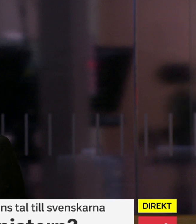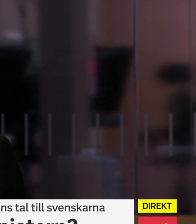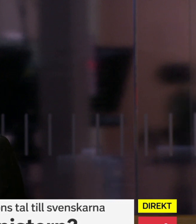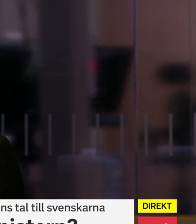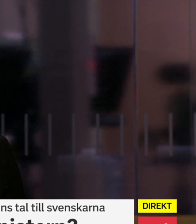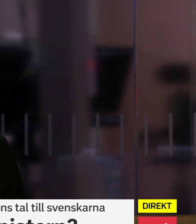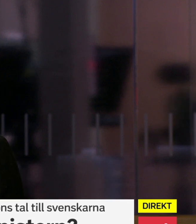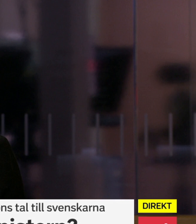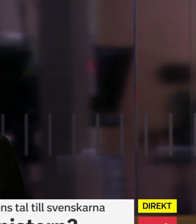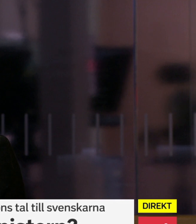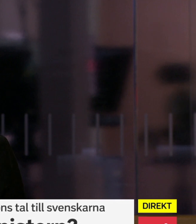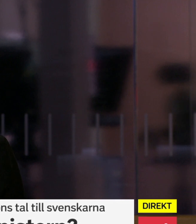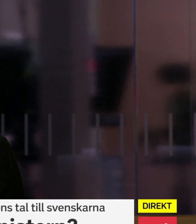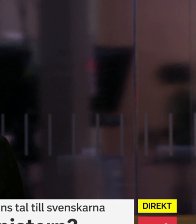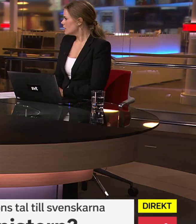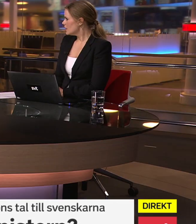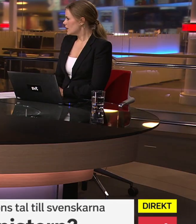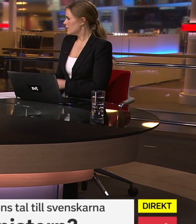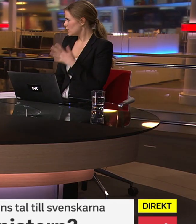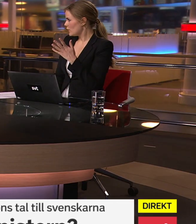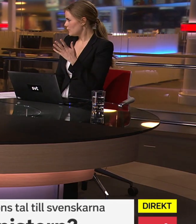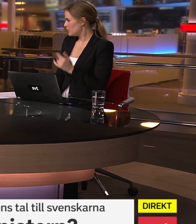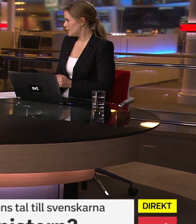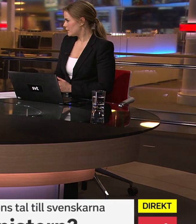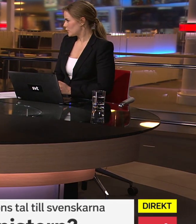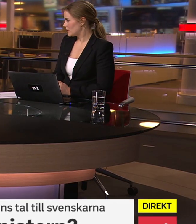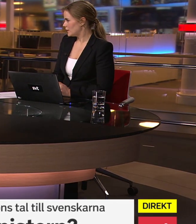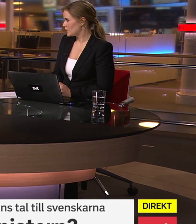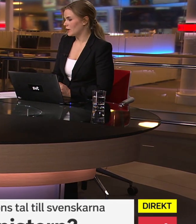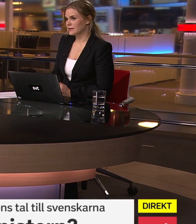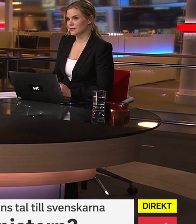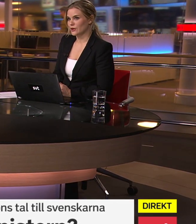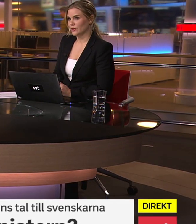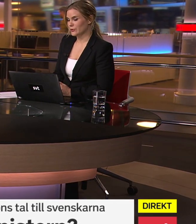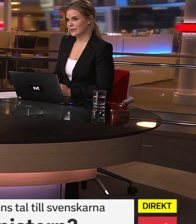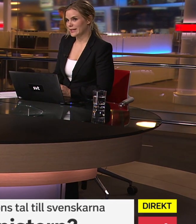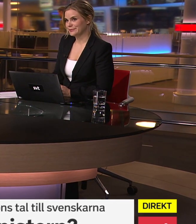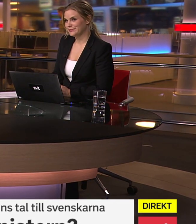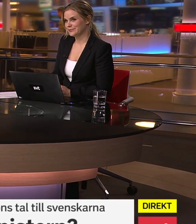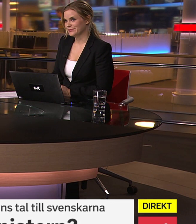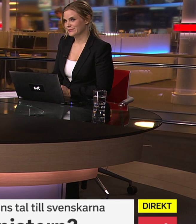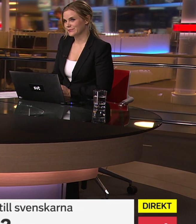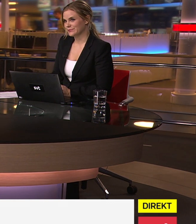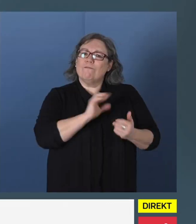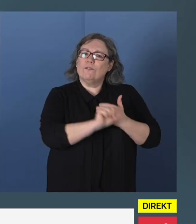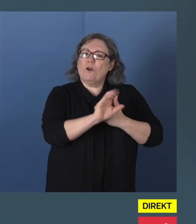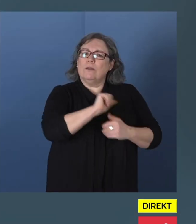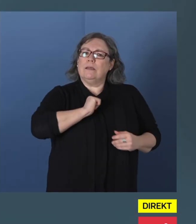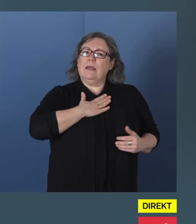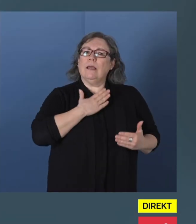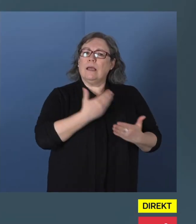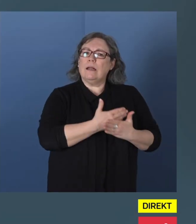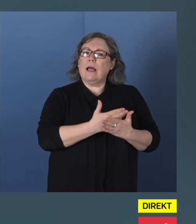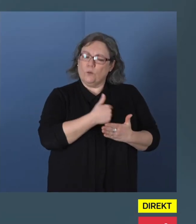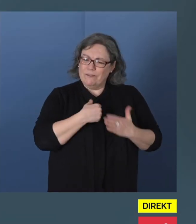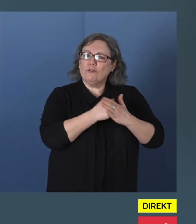väldigt skickligt och sansat. Mm. Vi kan ju höra på en bit från talet som vi har utklippt här.